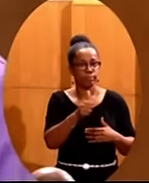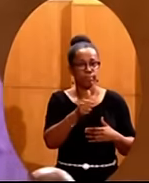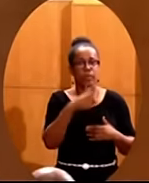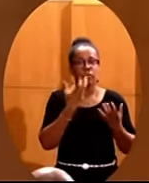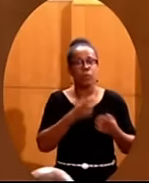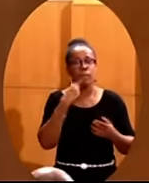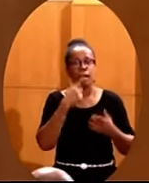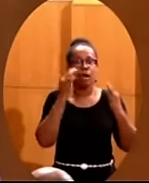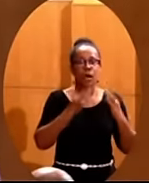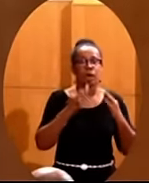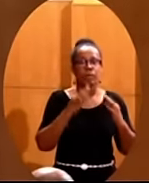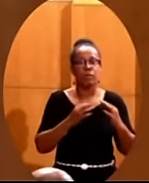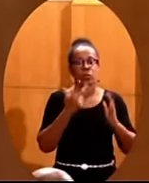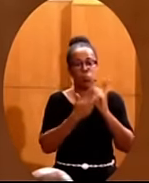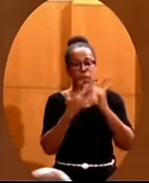des